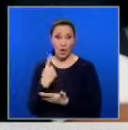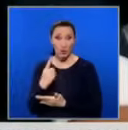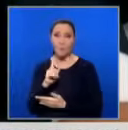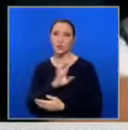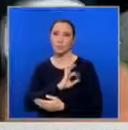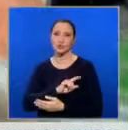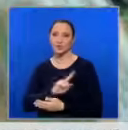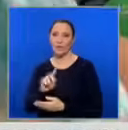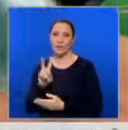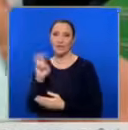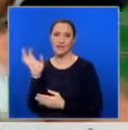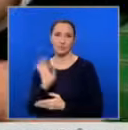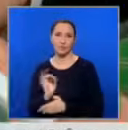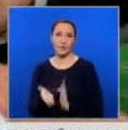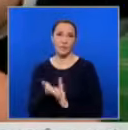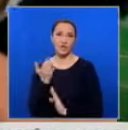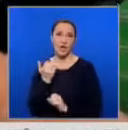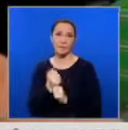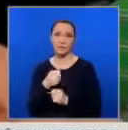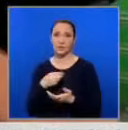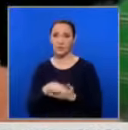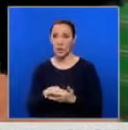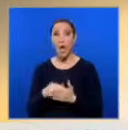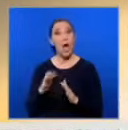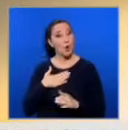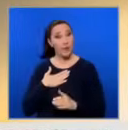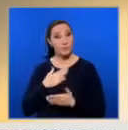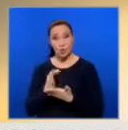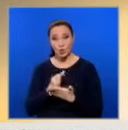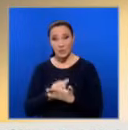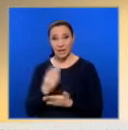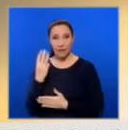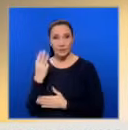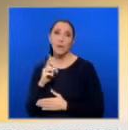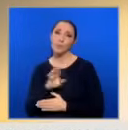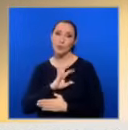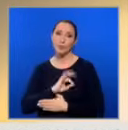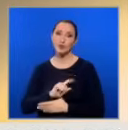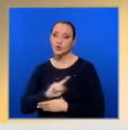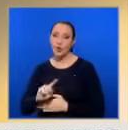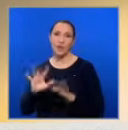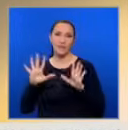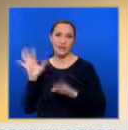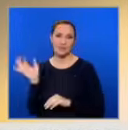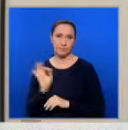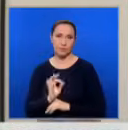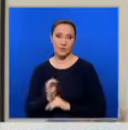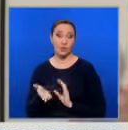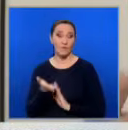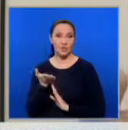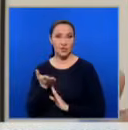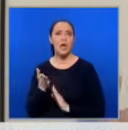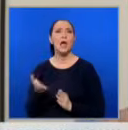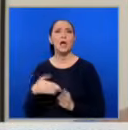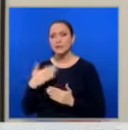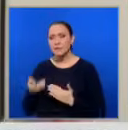да получиш до 20% увеличение на работната заплата. Ако си оценен с оценка 3, можеш да получиш до 10% увеличение. След